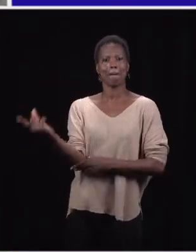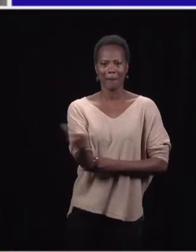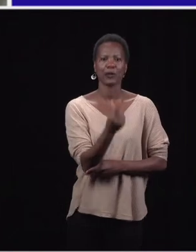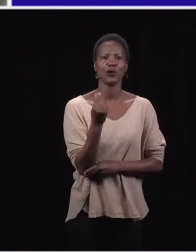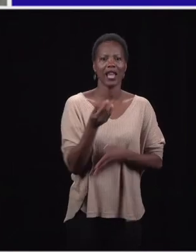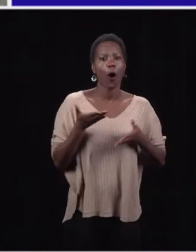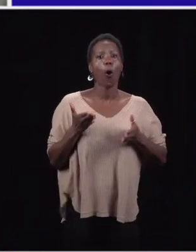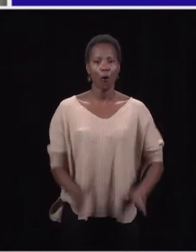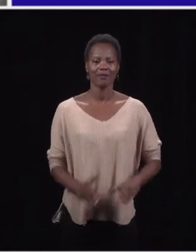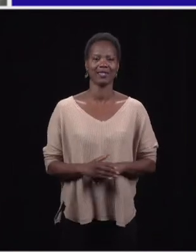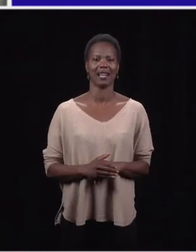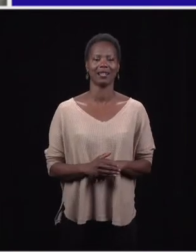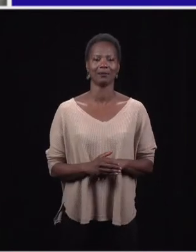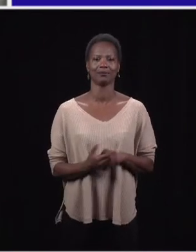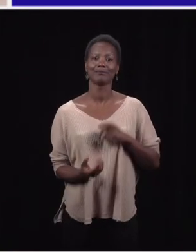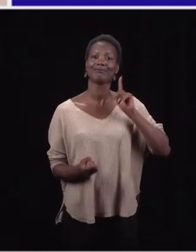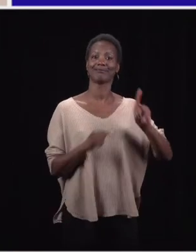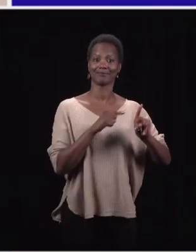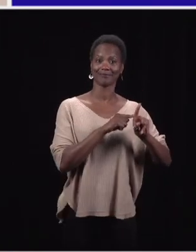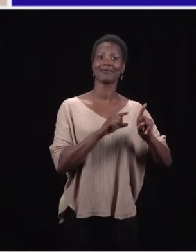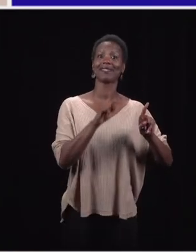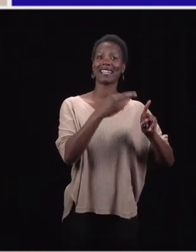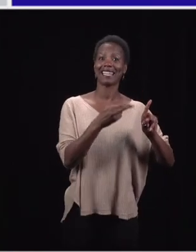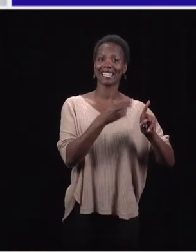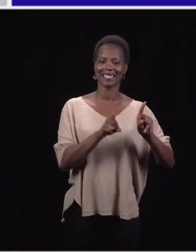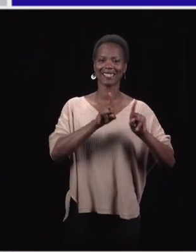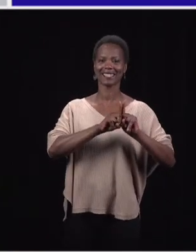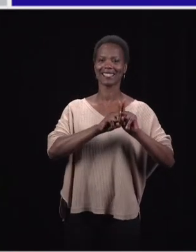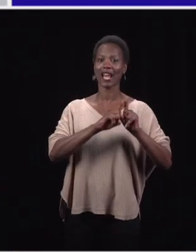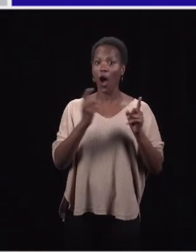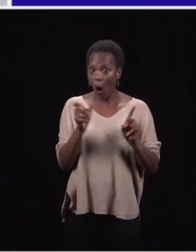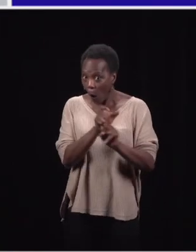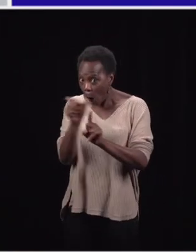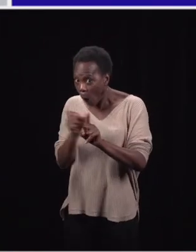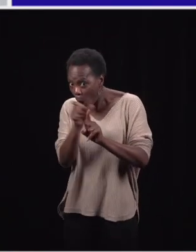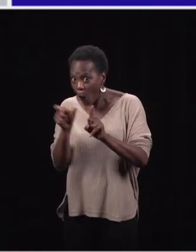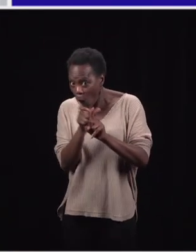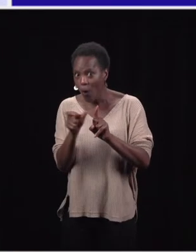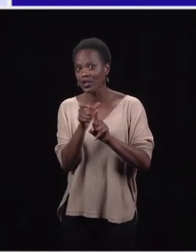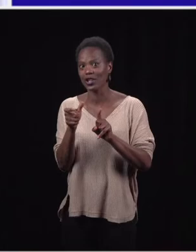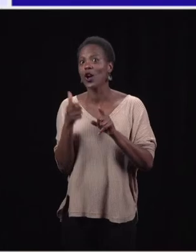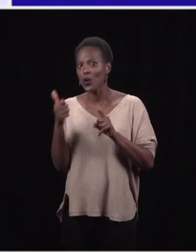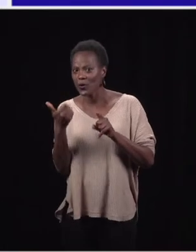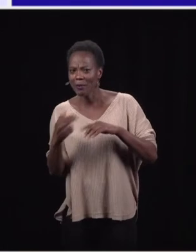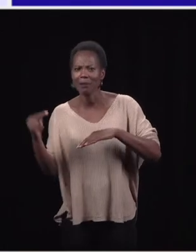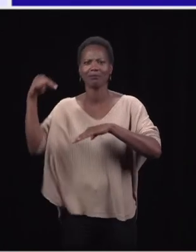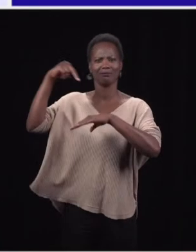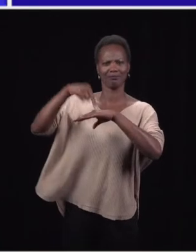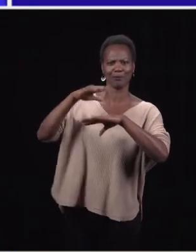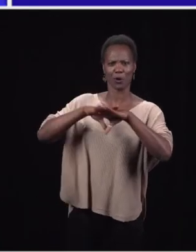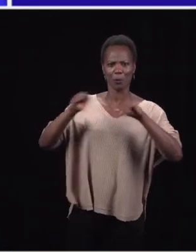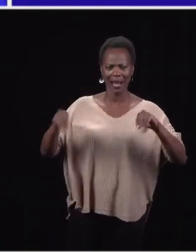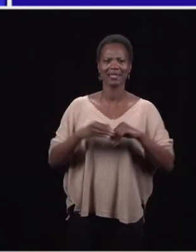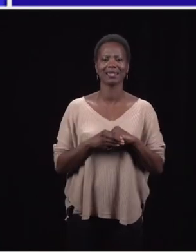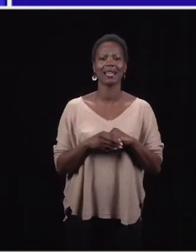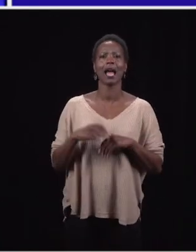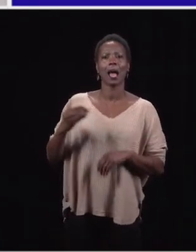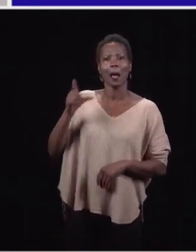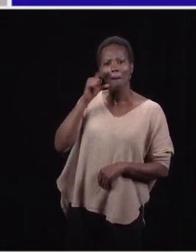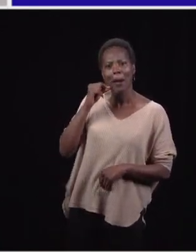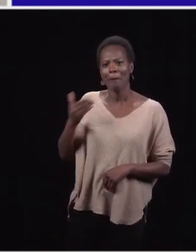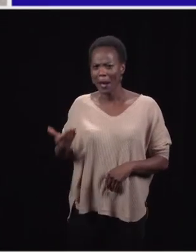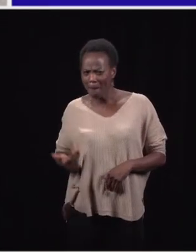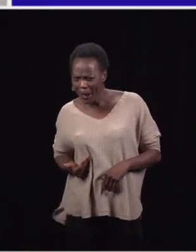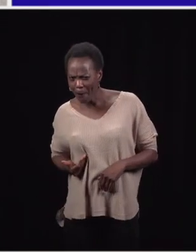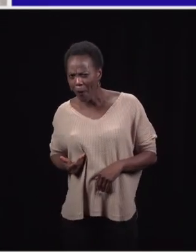on retrouve les geeks qui s'activent côté régie le coach qui martinise des talents qui prendront la parole sur scène papa et maman diversité les derniers